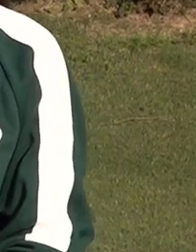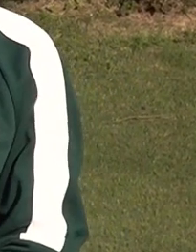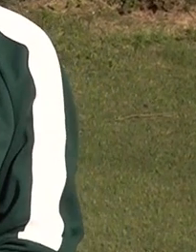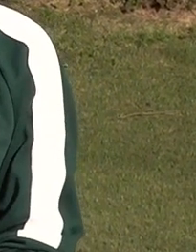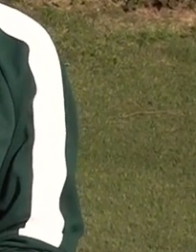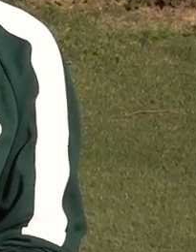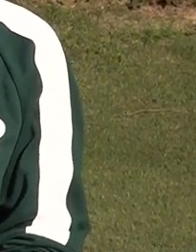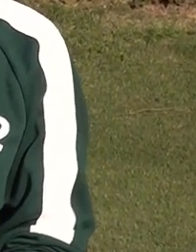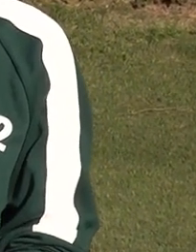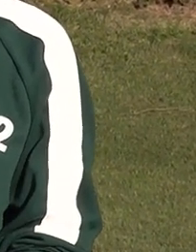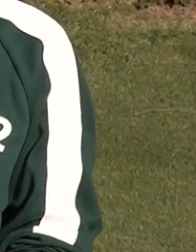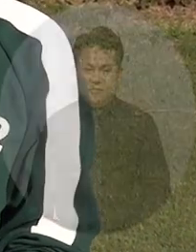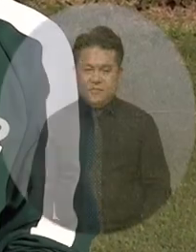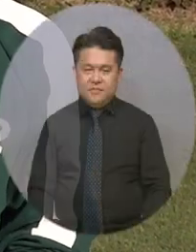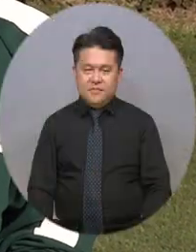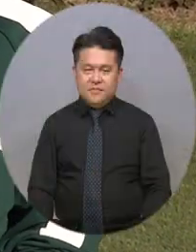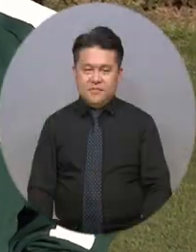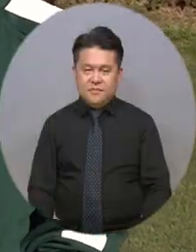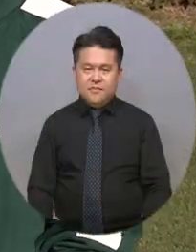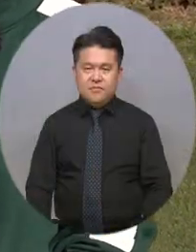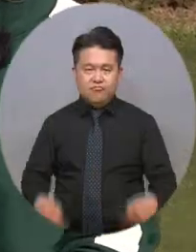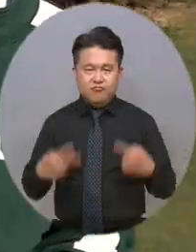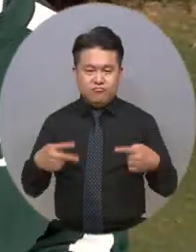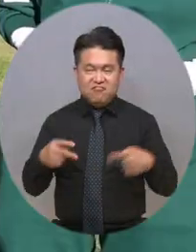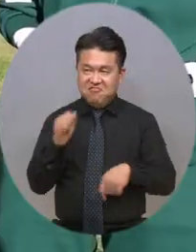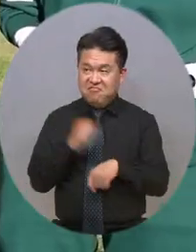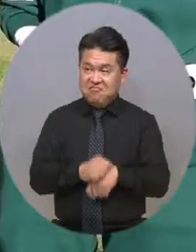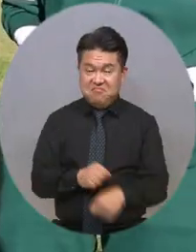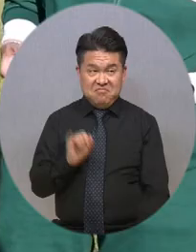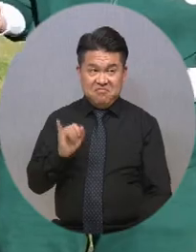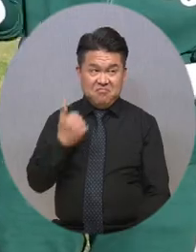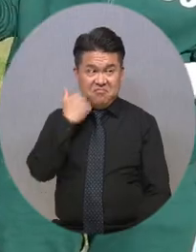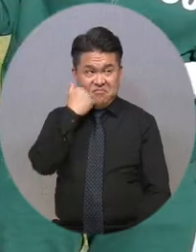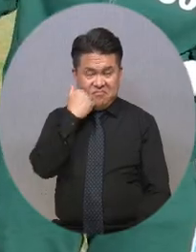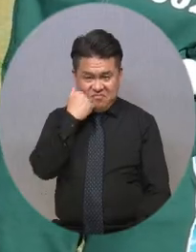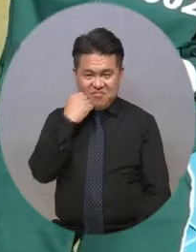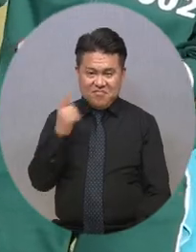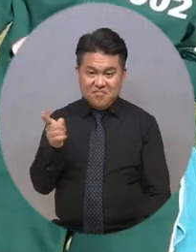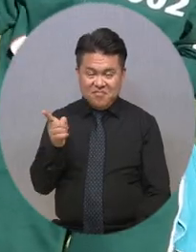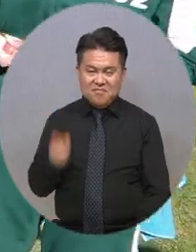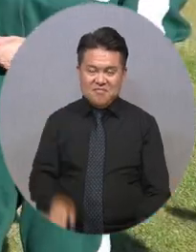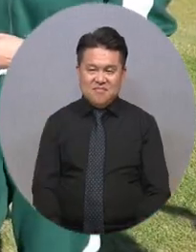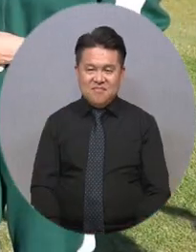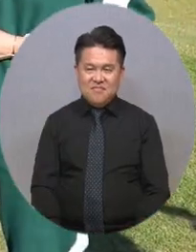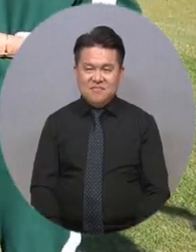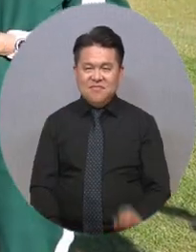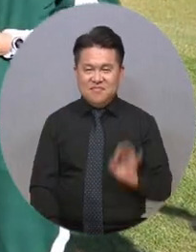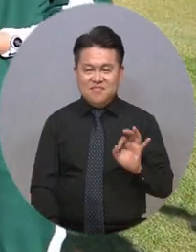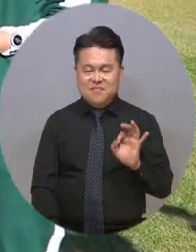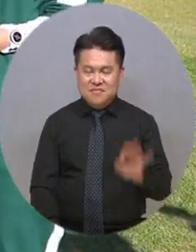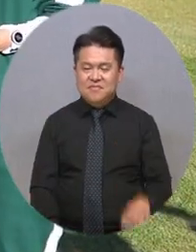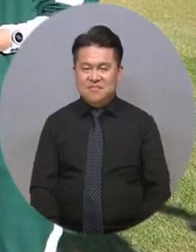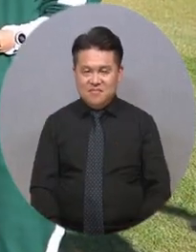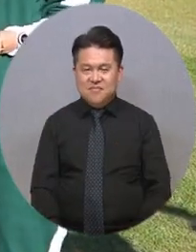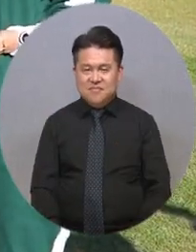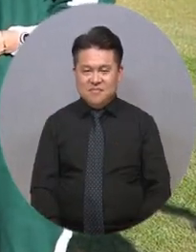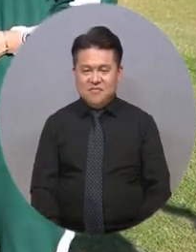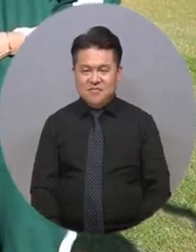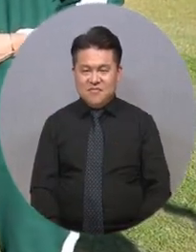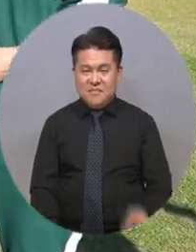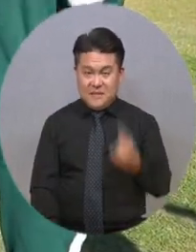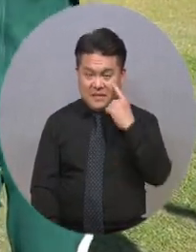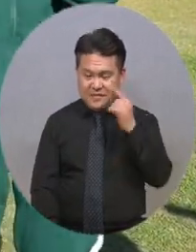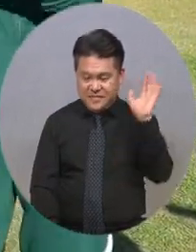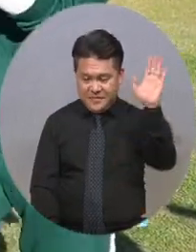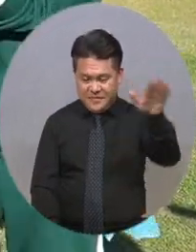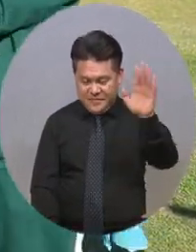뭐 보나마 또 뭐 되실 거 아니에요? 그렇죠. 아, 아, 2월 되면 이상하게 잘 치시죠. 자, 대판에 가는데. 네, 그러니까요. 자, 한번 가보시죠.